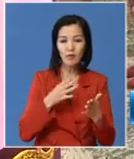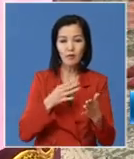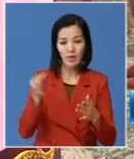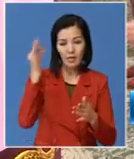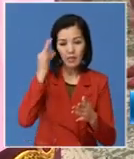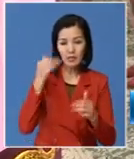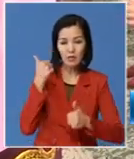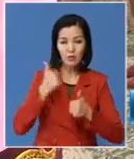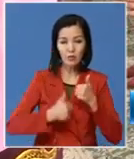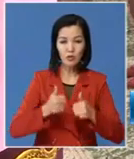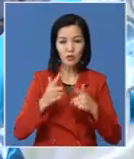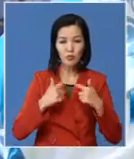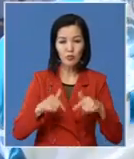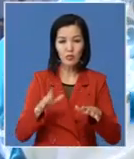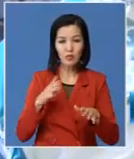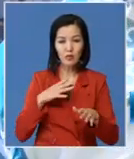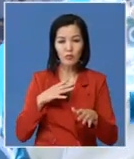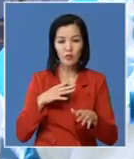сыйлады.